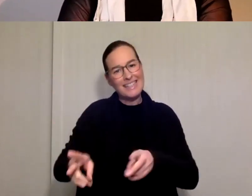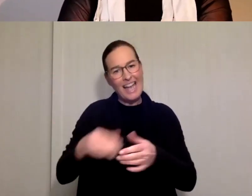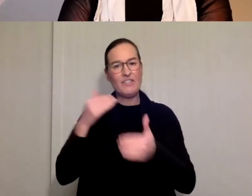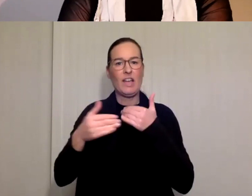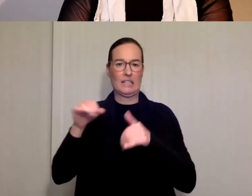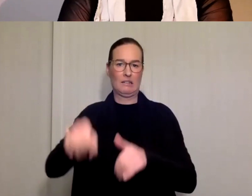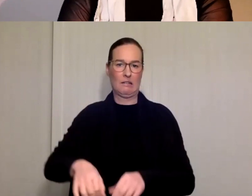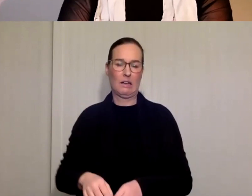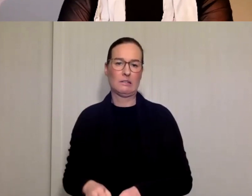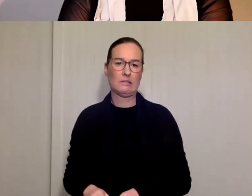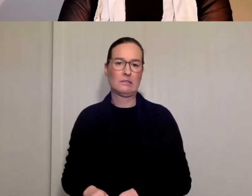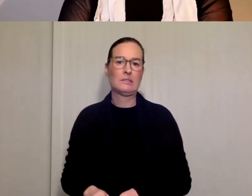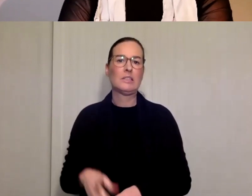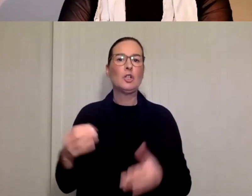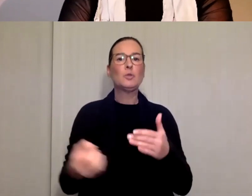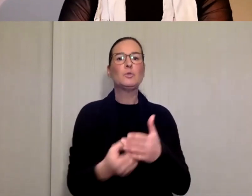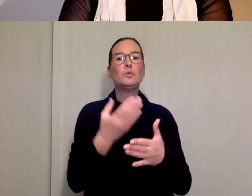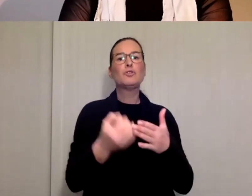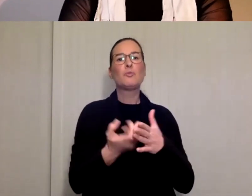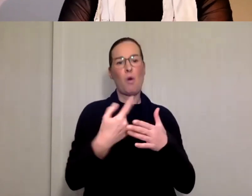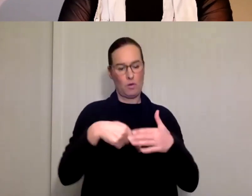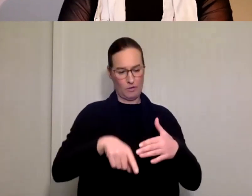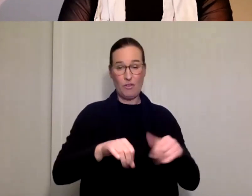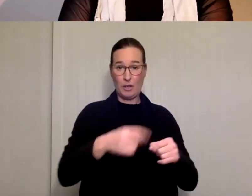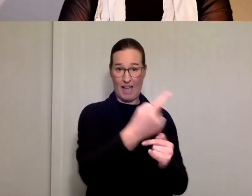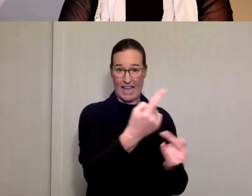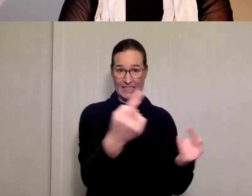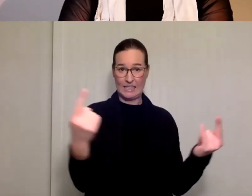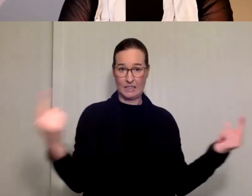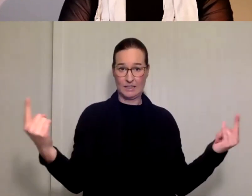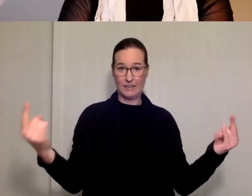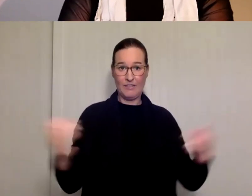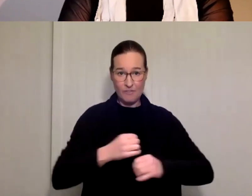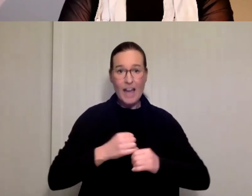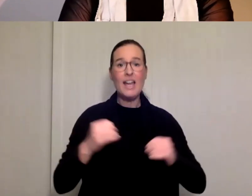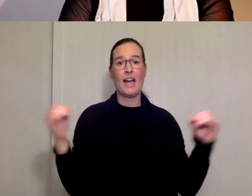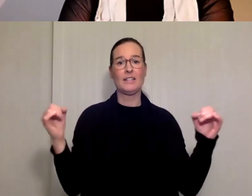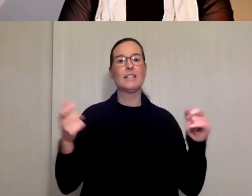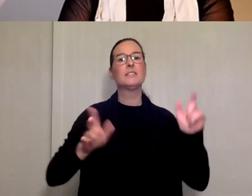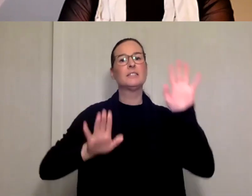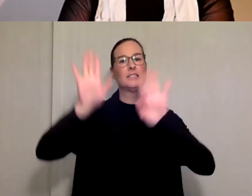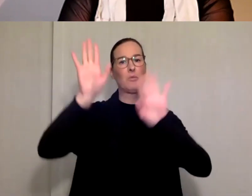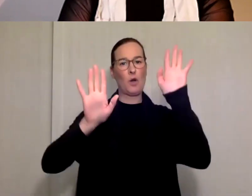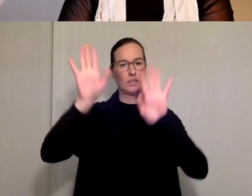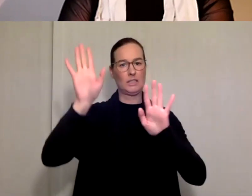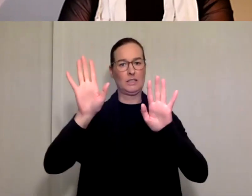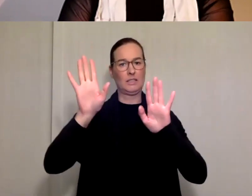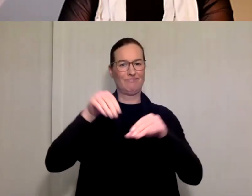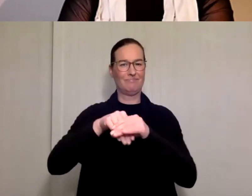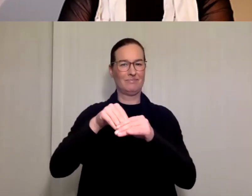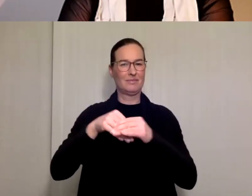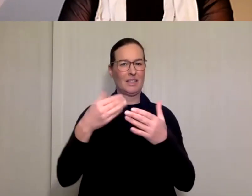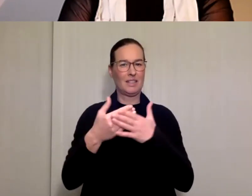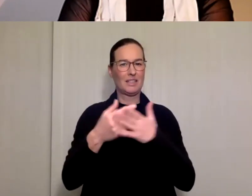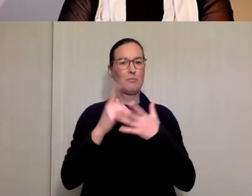im Ursprung die Freiheit des Einzelnen gewesen ist, ohne diese Idee hätte es die Demokratie nie gegeben, muss man so agieren,